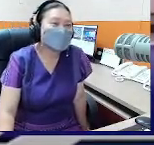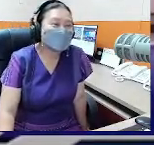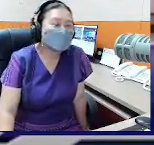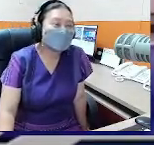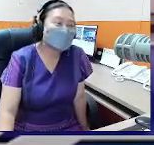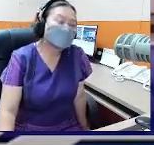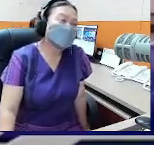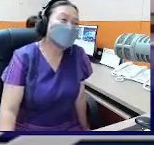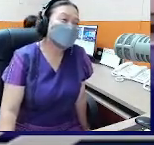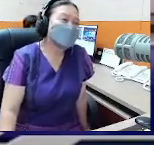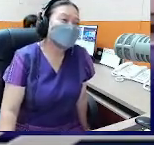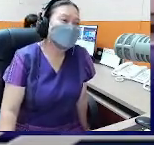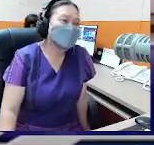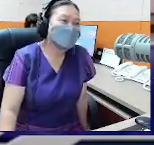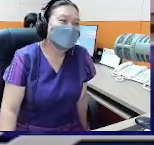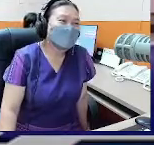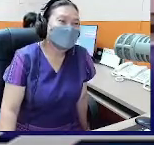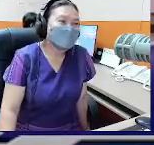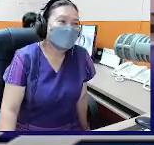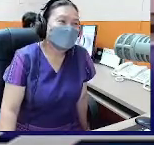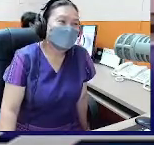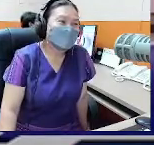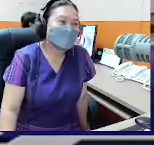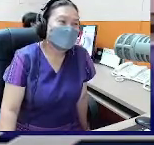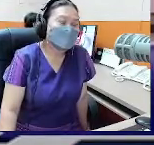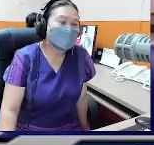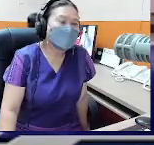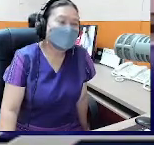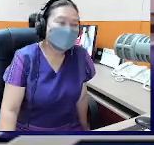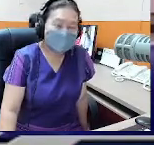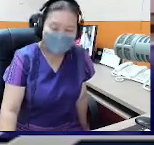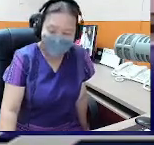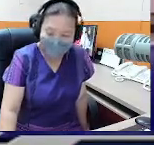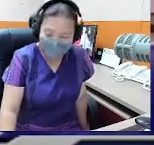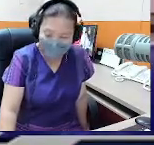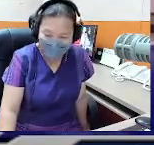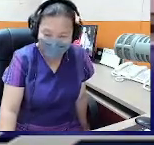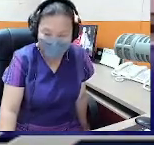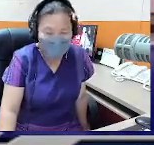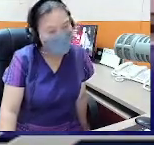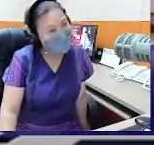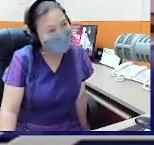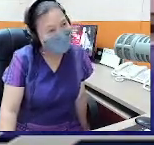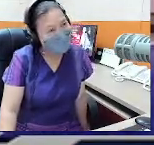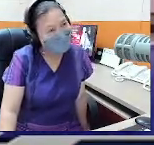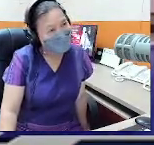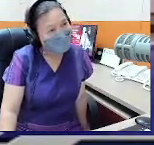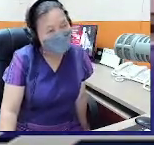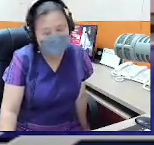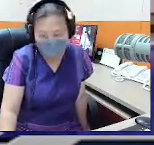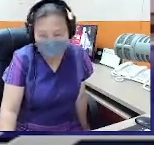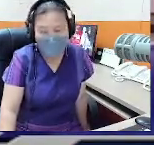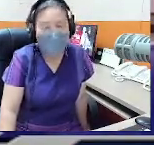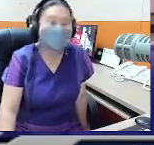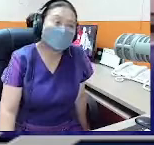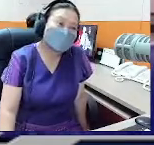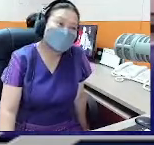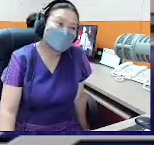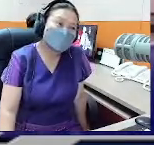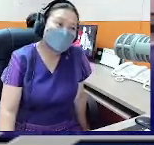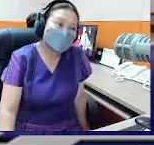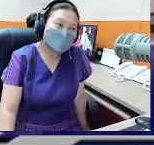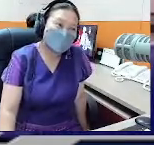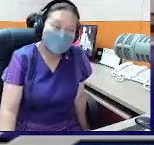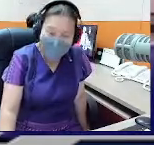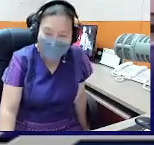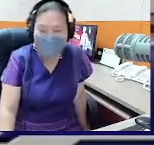ทำให้นักเรียนนักศึกษามีความเข้มแข็งออกไปเป็นผู้ประกอบการแล้วก็เป็นสายอาชีพนะคะที่เลือกในอนาคตที่เ